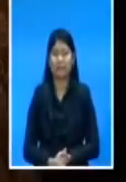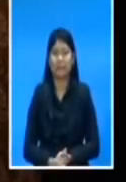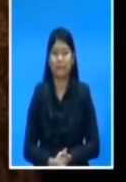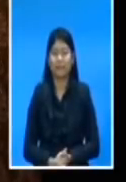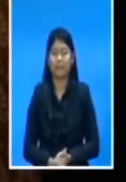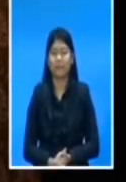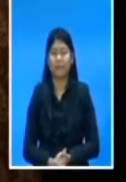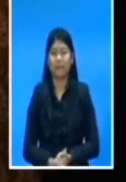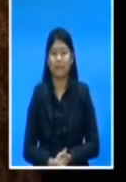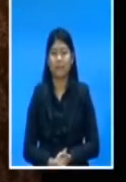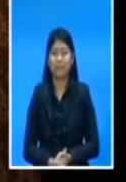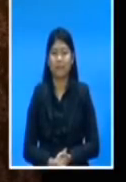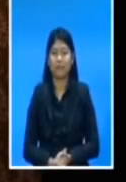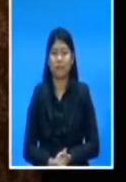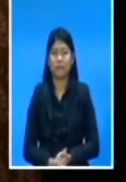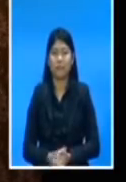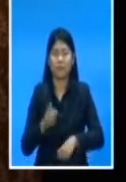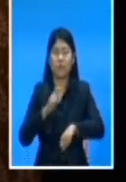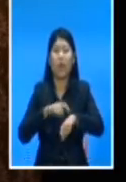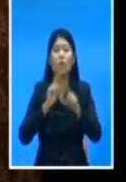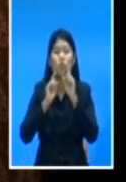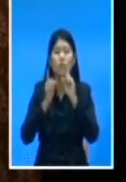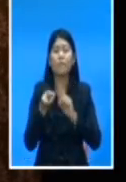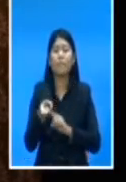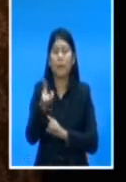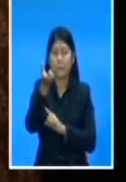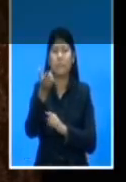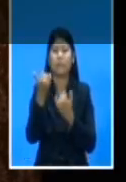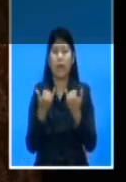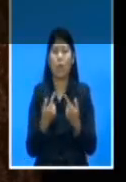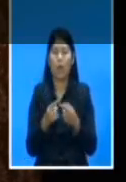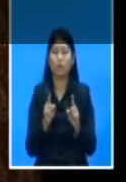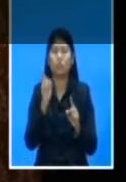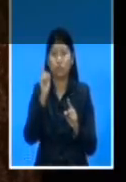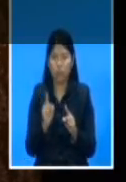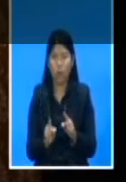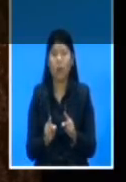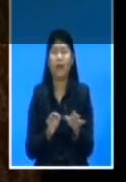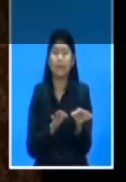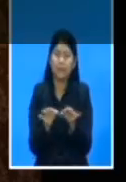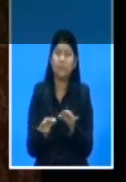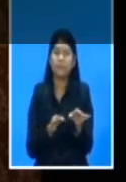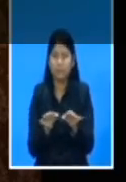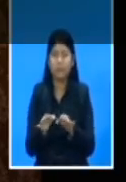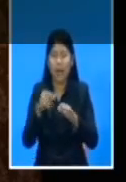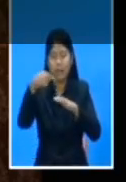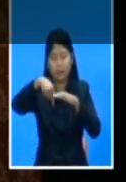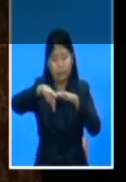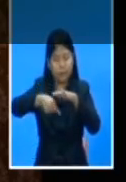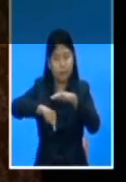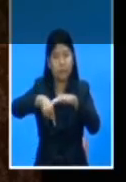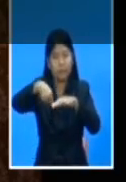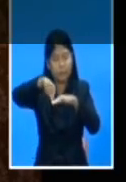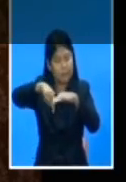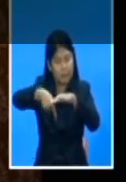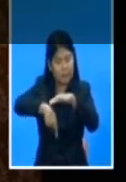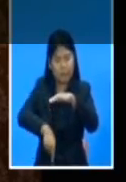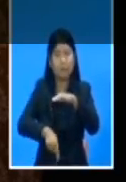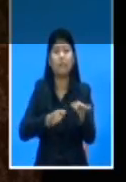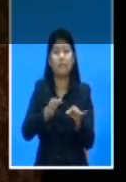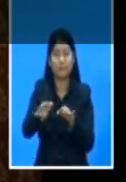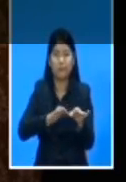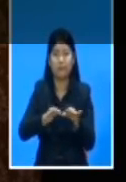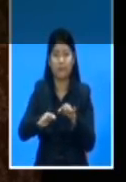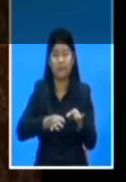ครับก็คงใช้เวลาไม่มากแต่บางเรื่องคงต้องอธิบายในเชิงลึกประกอบเล็กน้อยเ